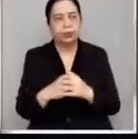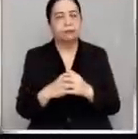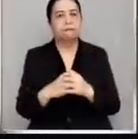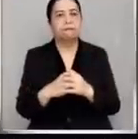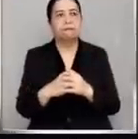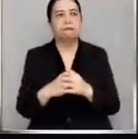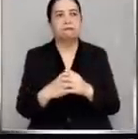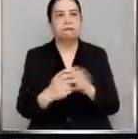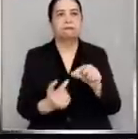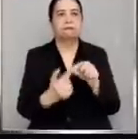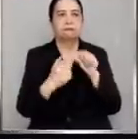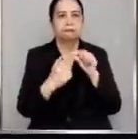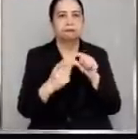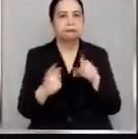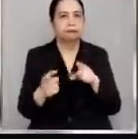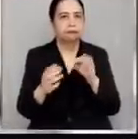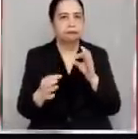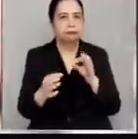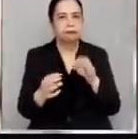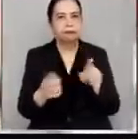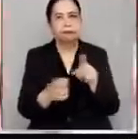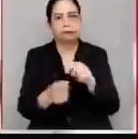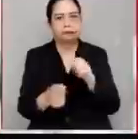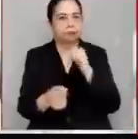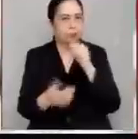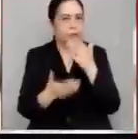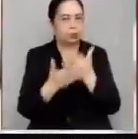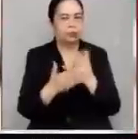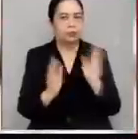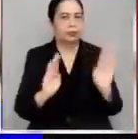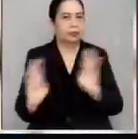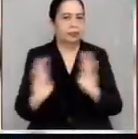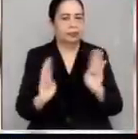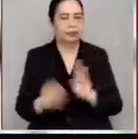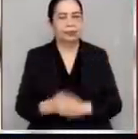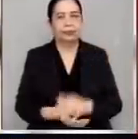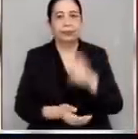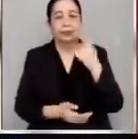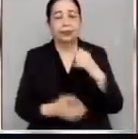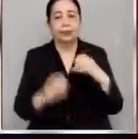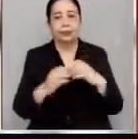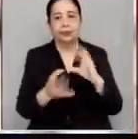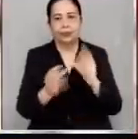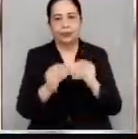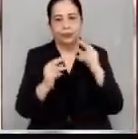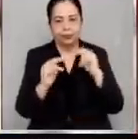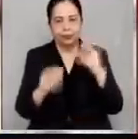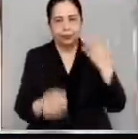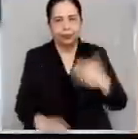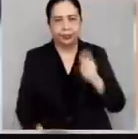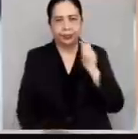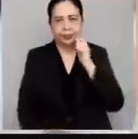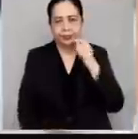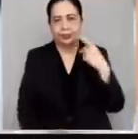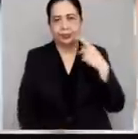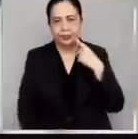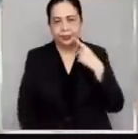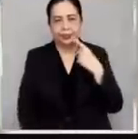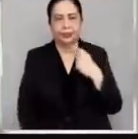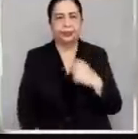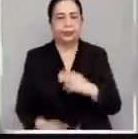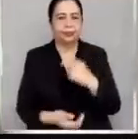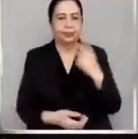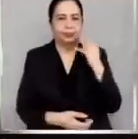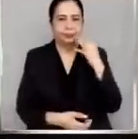especially kung mga disorderly behavior. Para sa GMA Integrated News, Tina Panganiban Perez, Maki Pulido